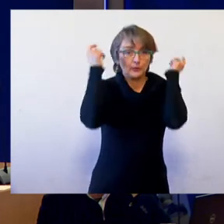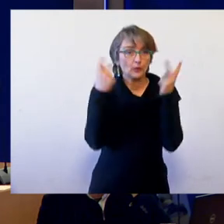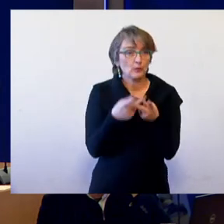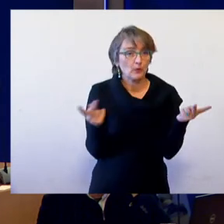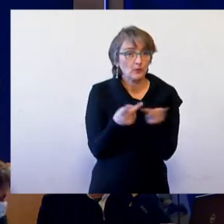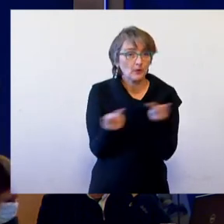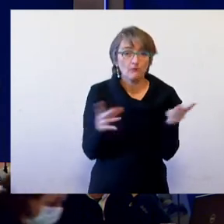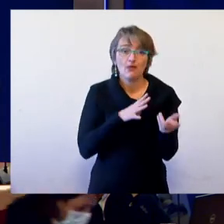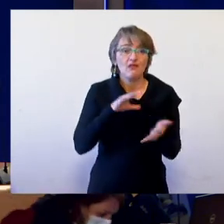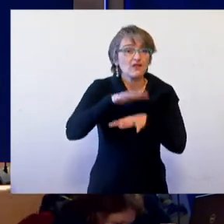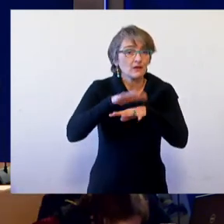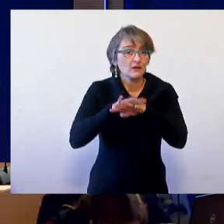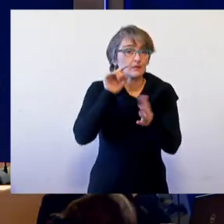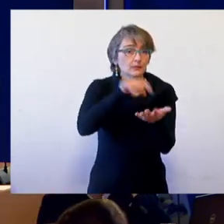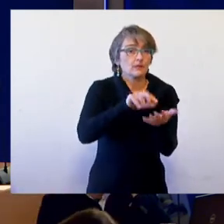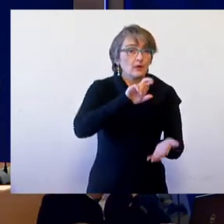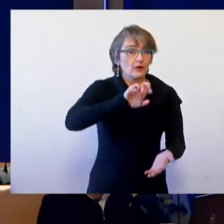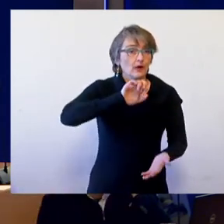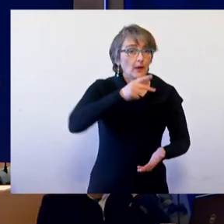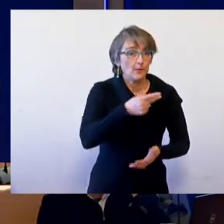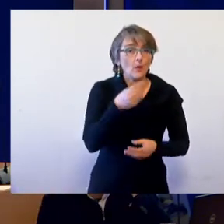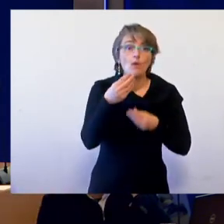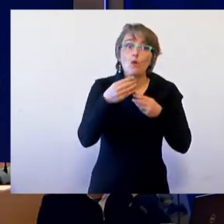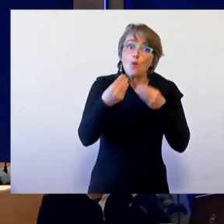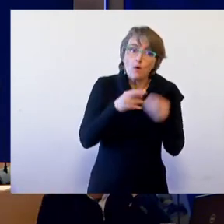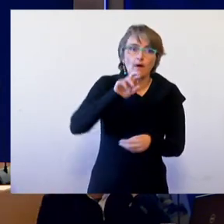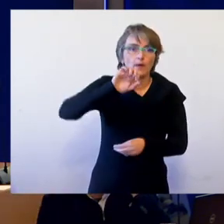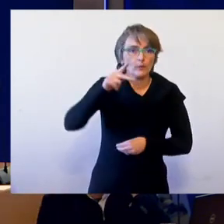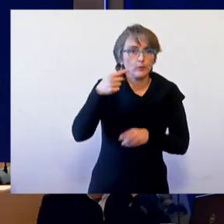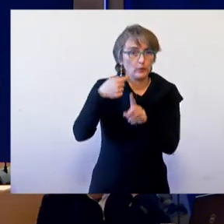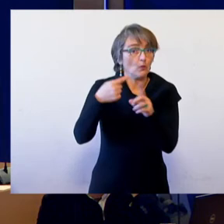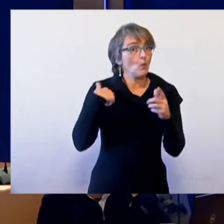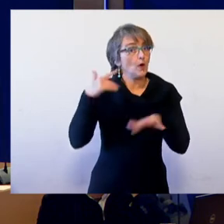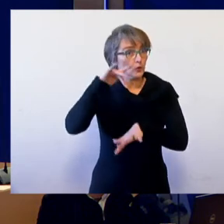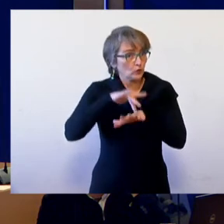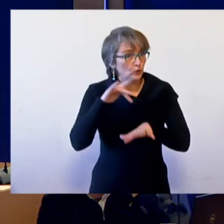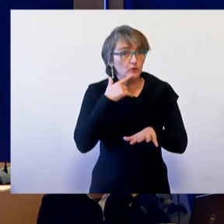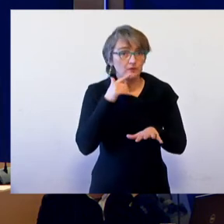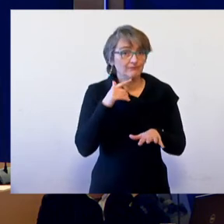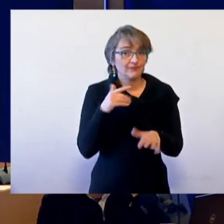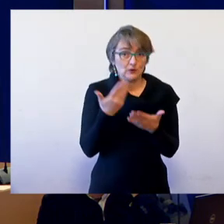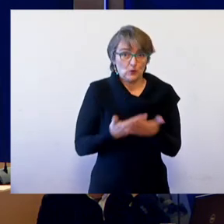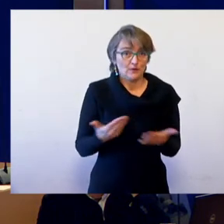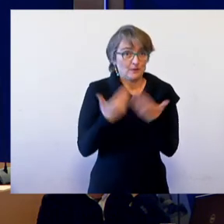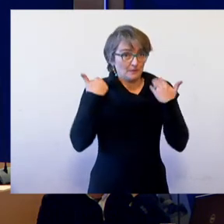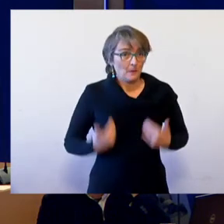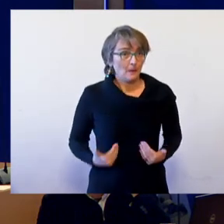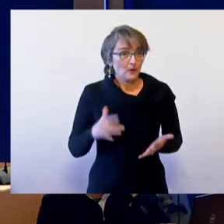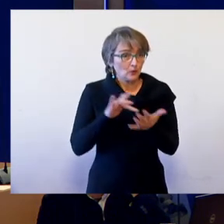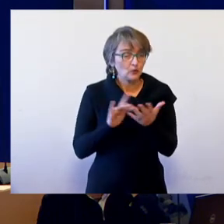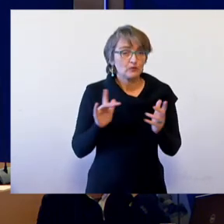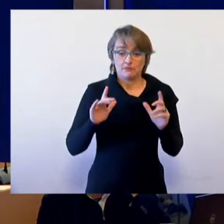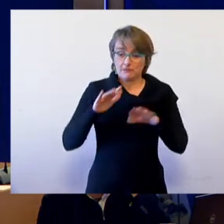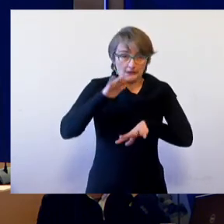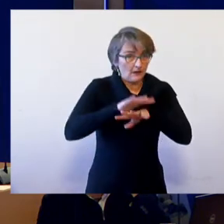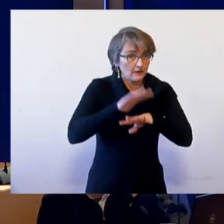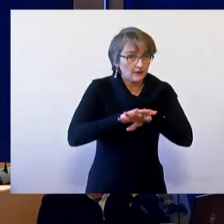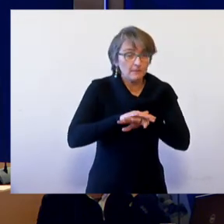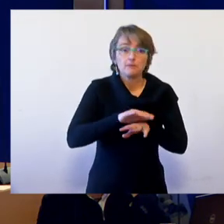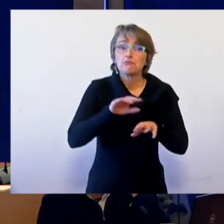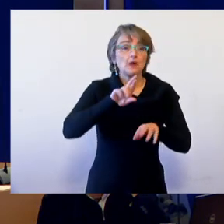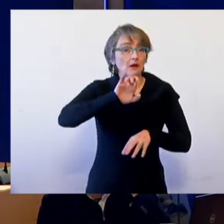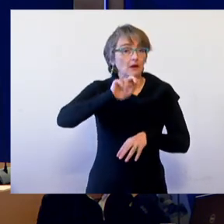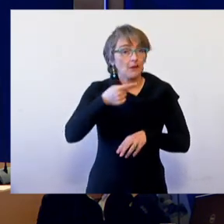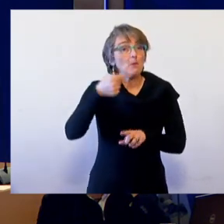en REP+. Par exemple, moi j'étais en école publique, en REP+, pédagogie Freinet. Moi je faisais partie du secteur, mais c'était une